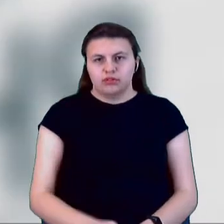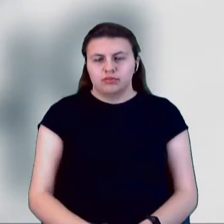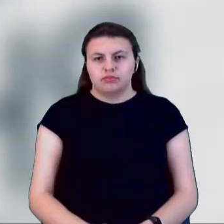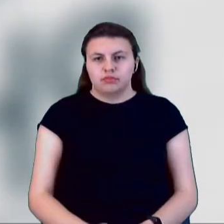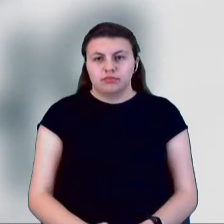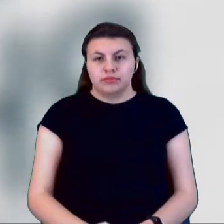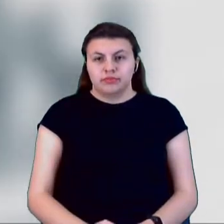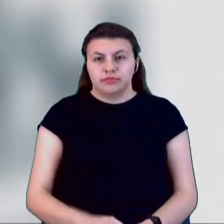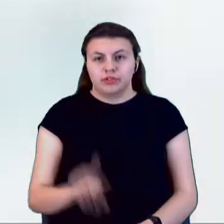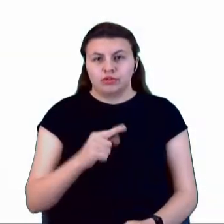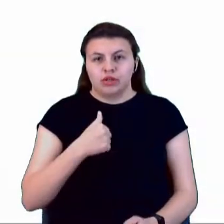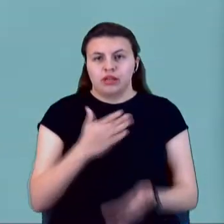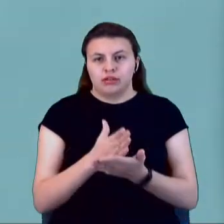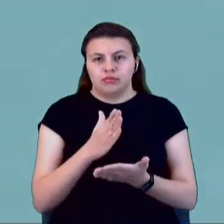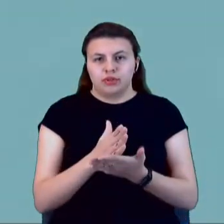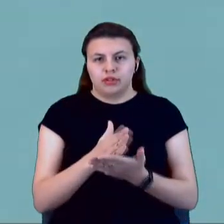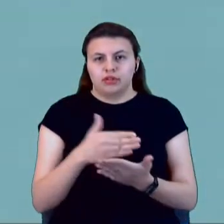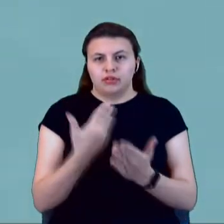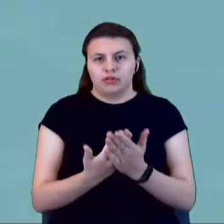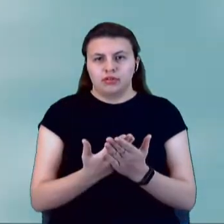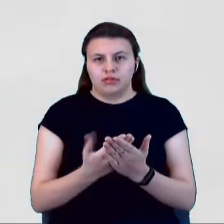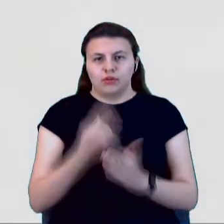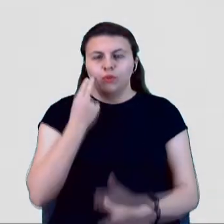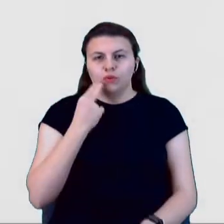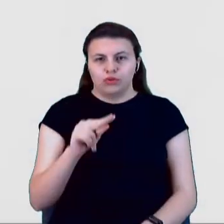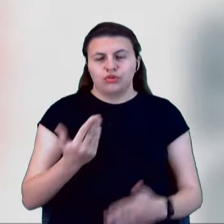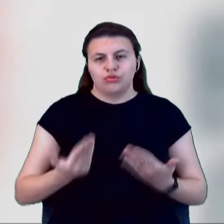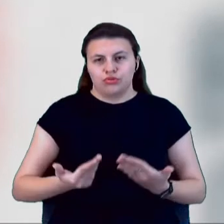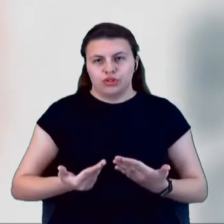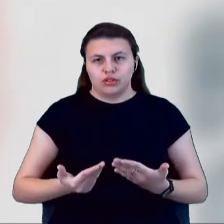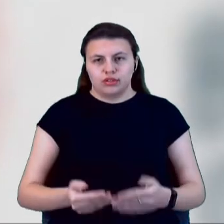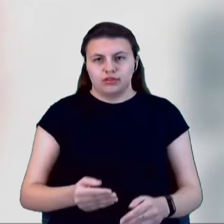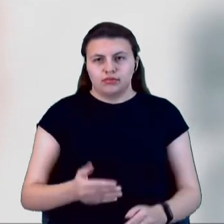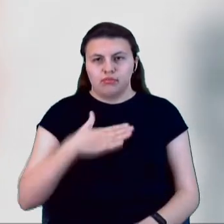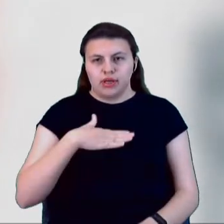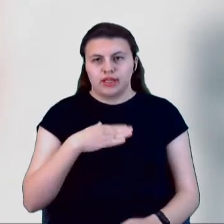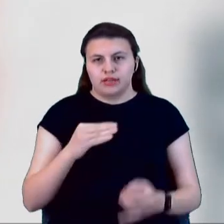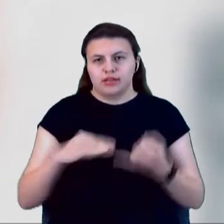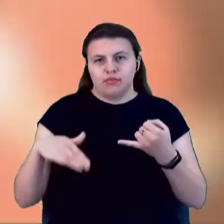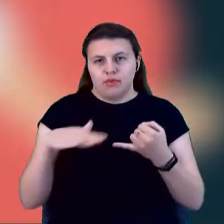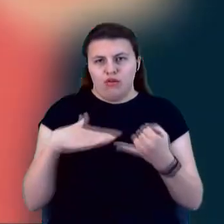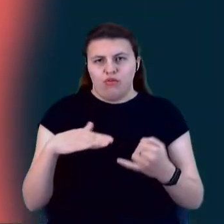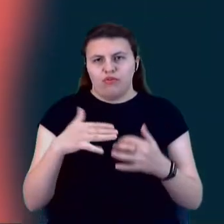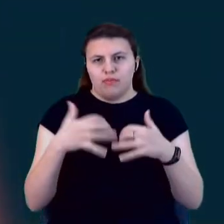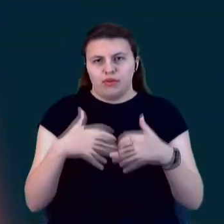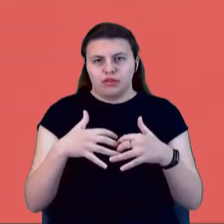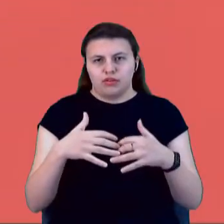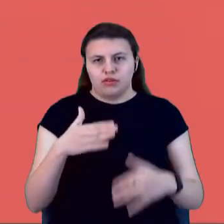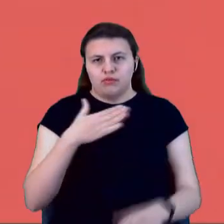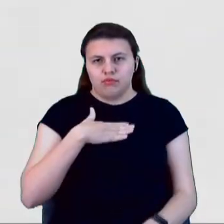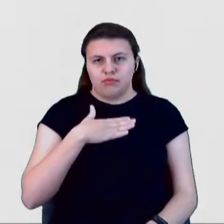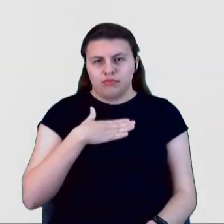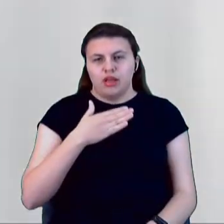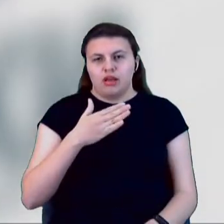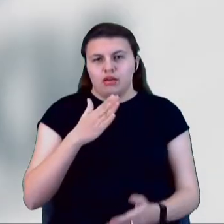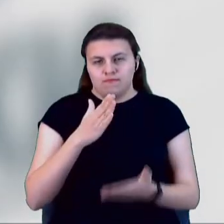які я маю для улучшення життя моїх земляків краматорчан. Маю определенний опыт роботи